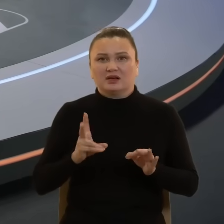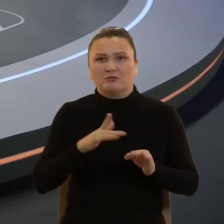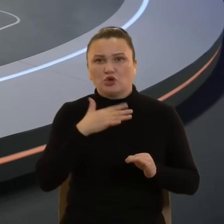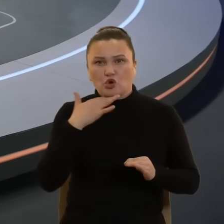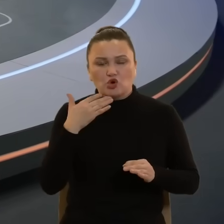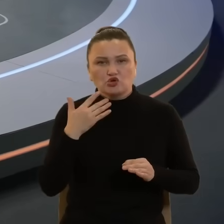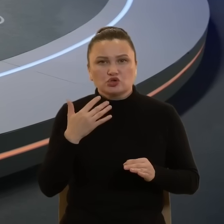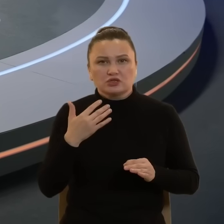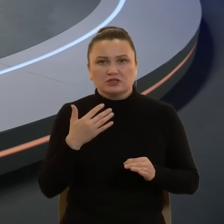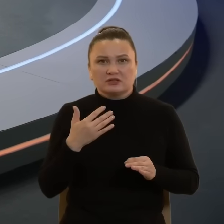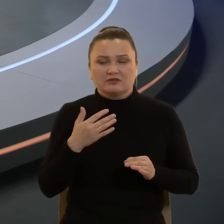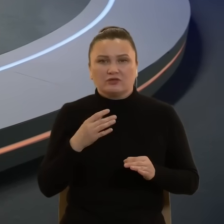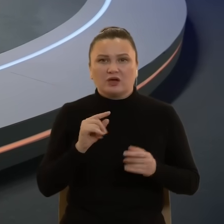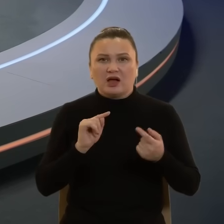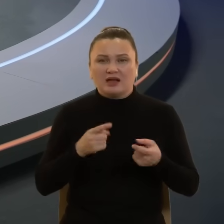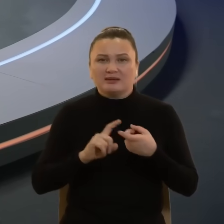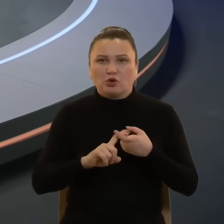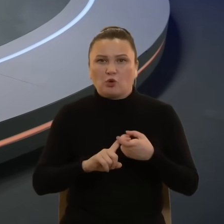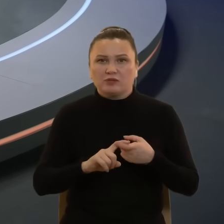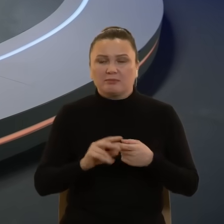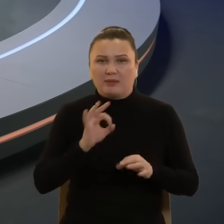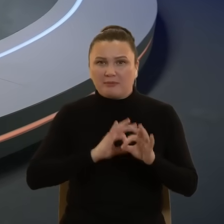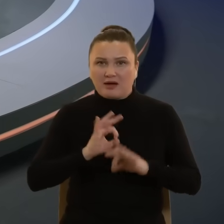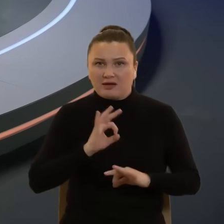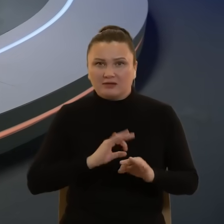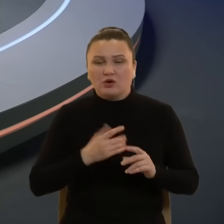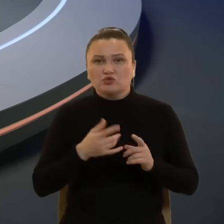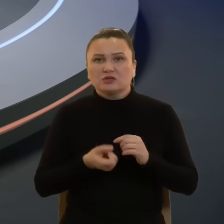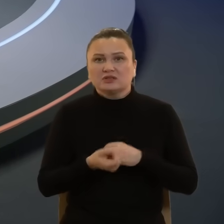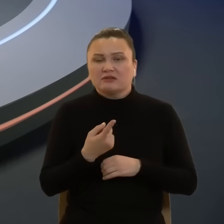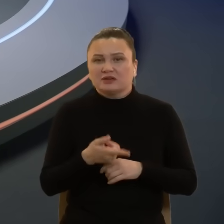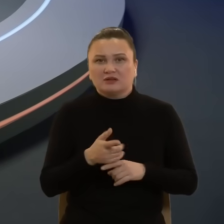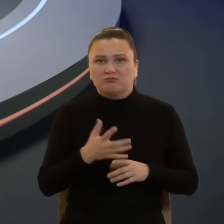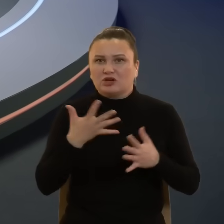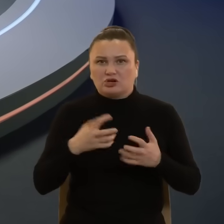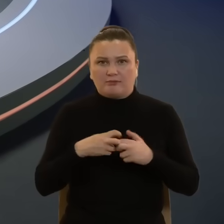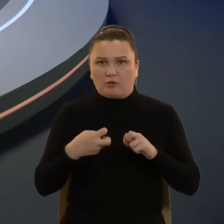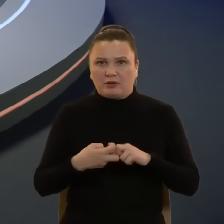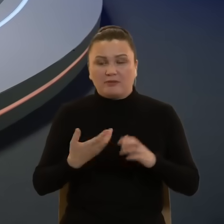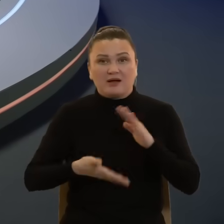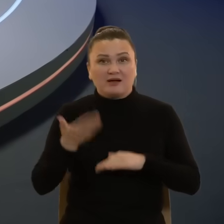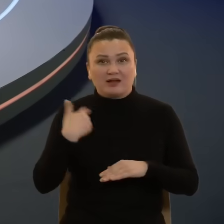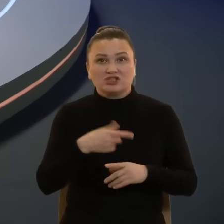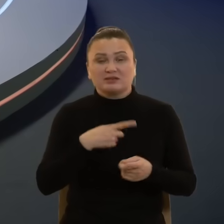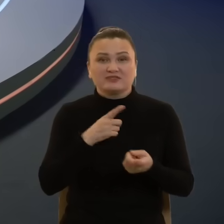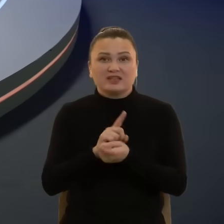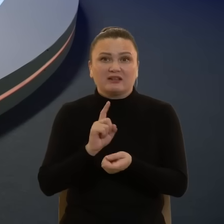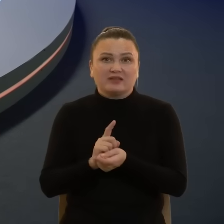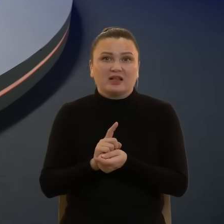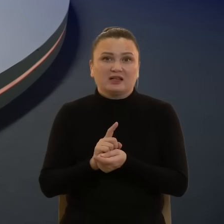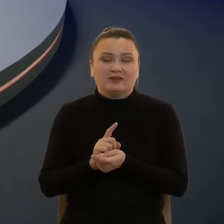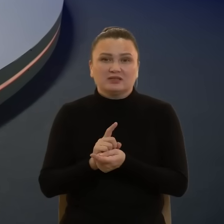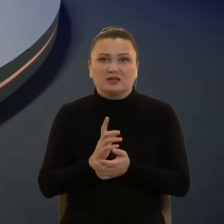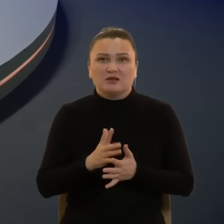множеству, большинству классов антимикробных препаратов, становится одной из колоссальных проблем. Если раньше мы с этим сталкивались